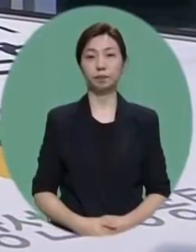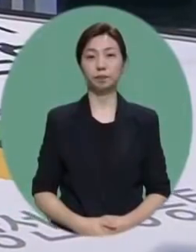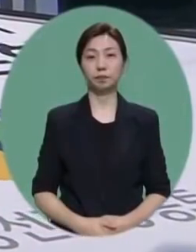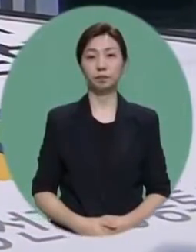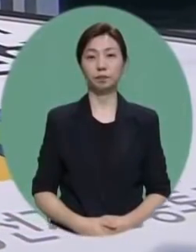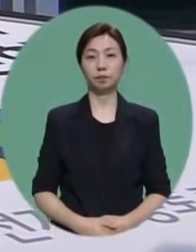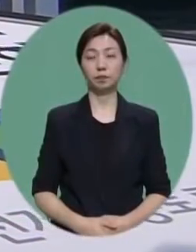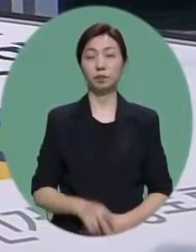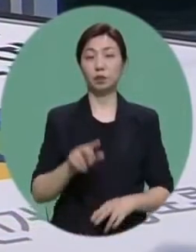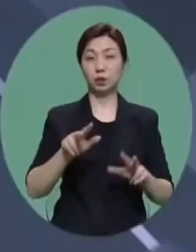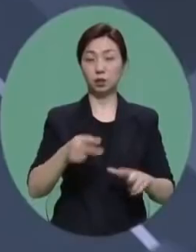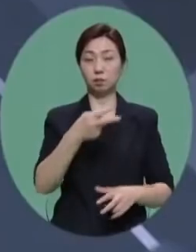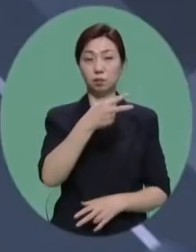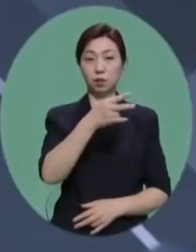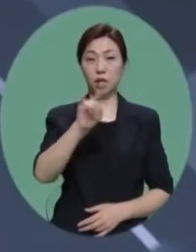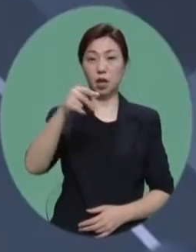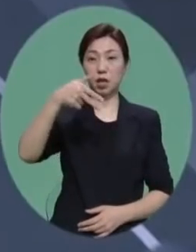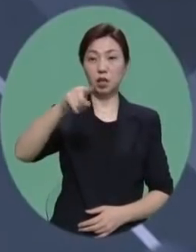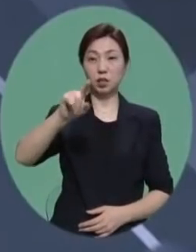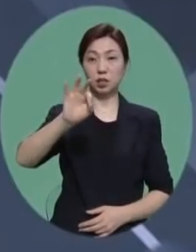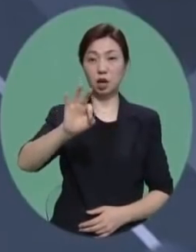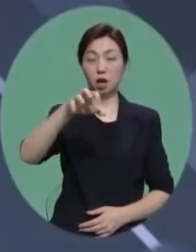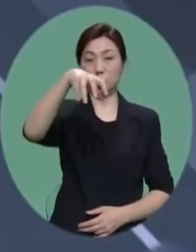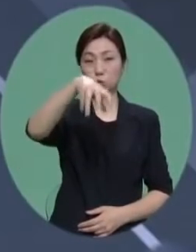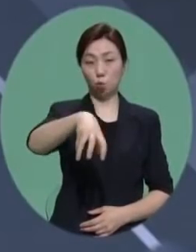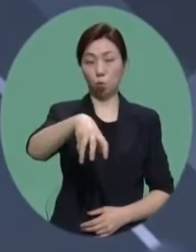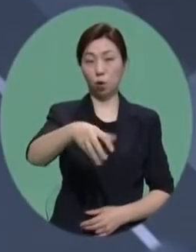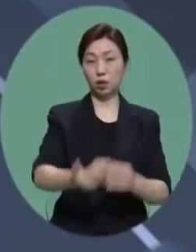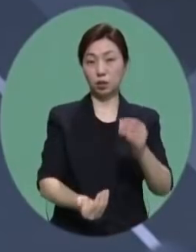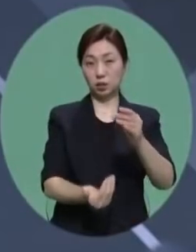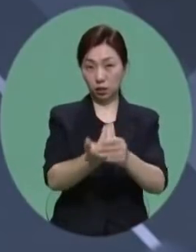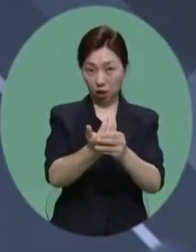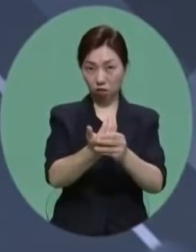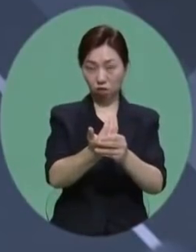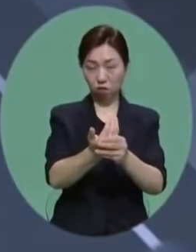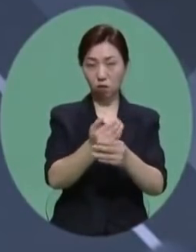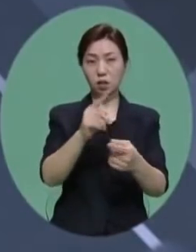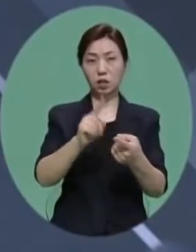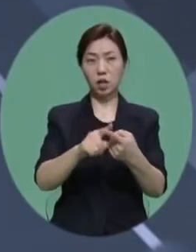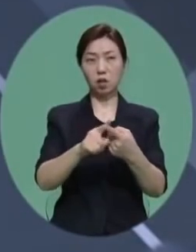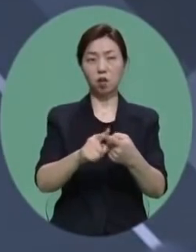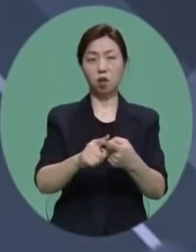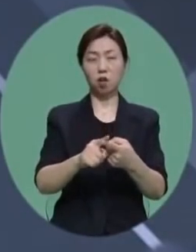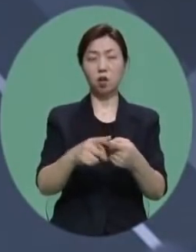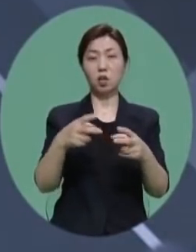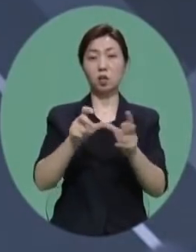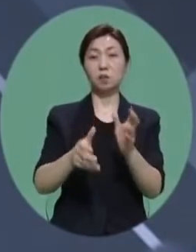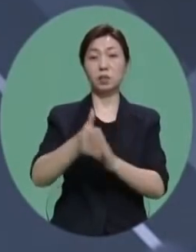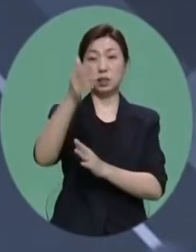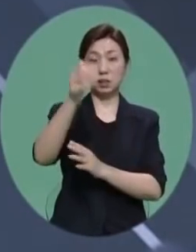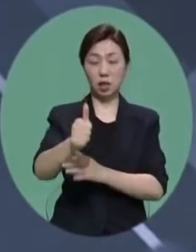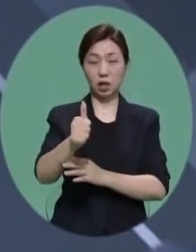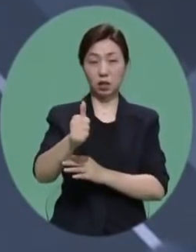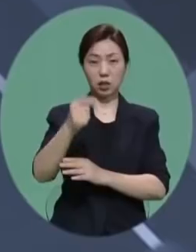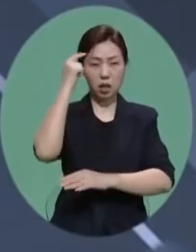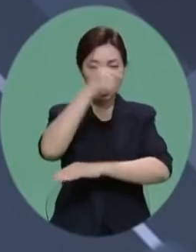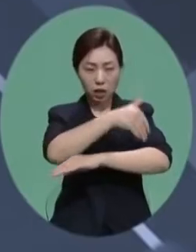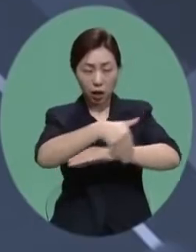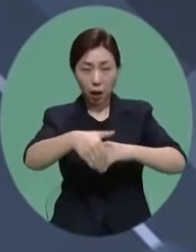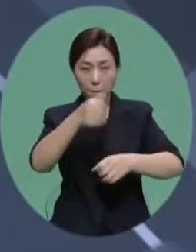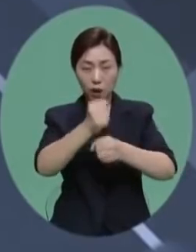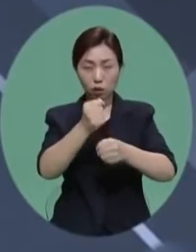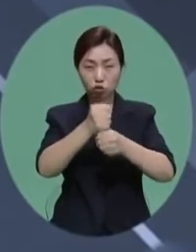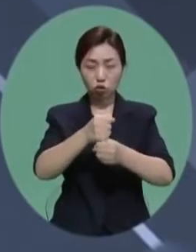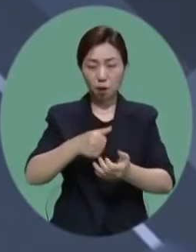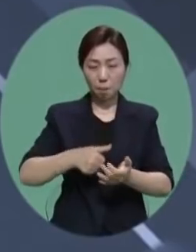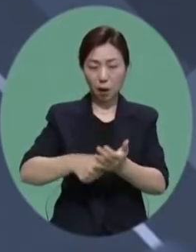지금 대장동 사건을 시장으로서 설계하고 우리 이 후보께서 다 승인을 했음에도 검찰은